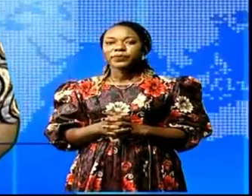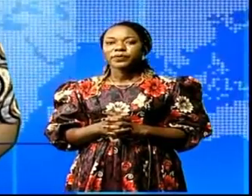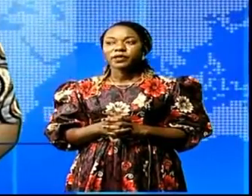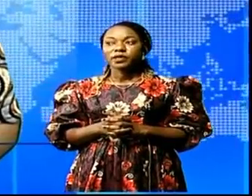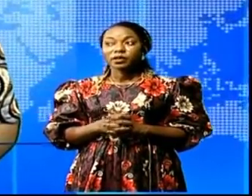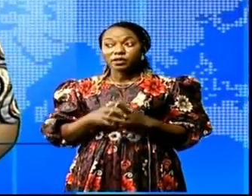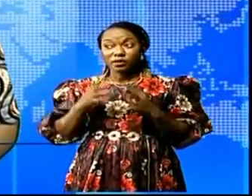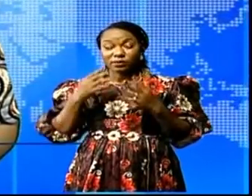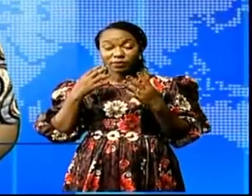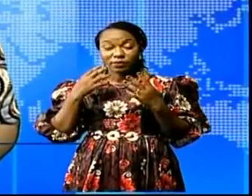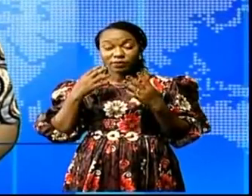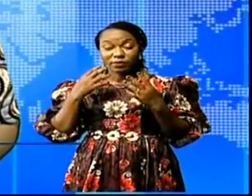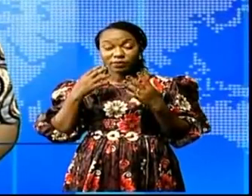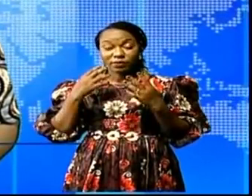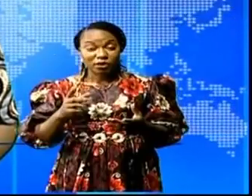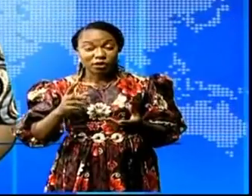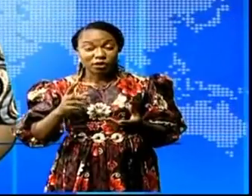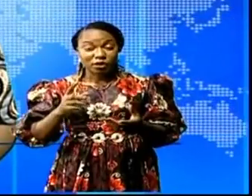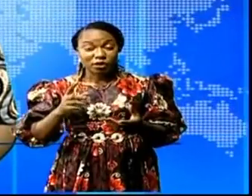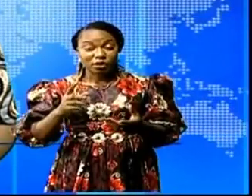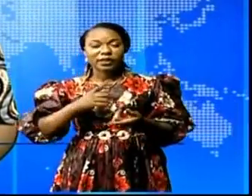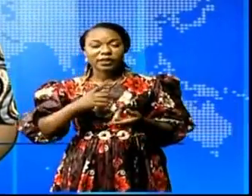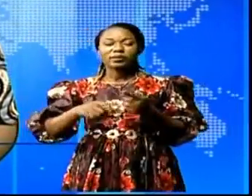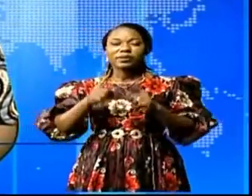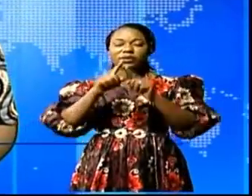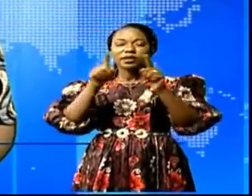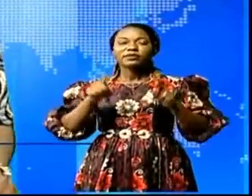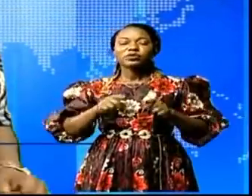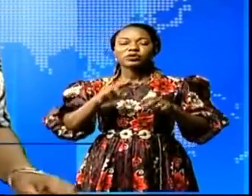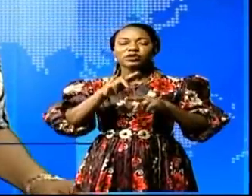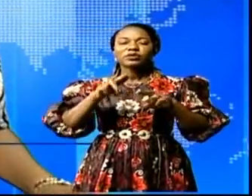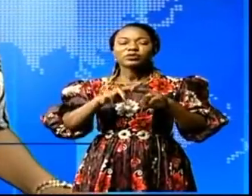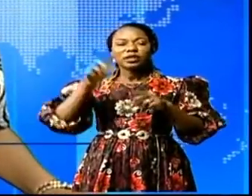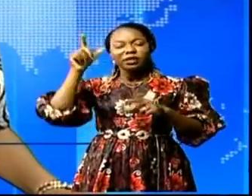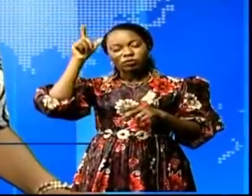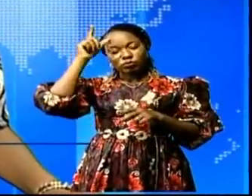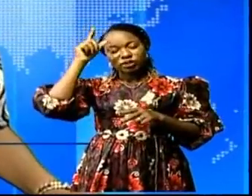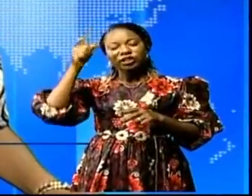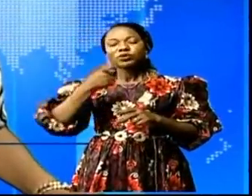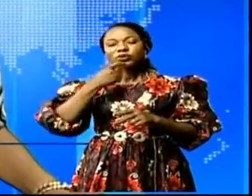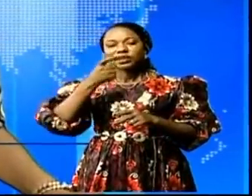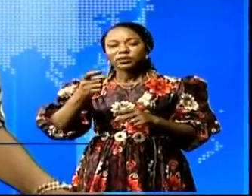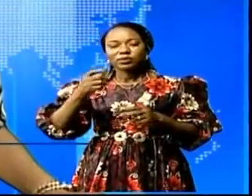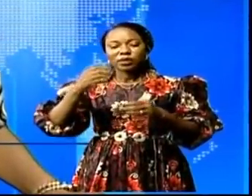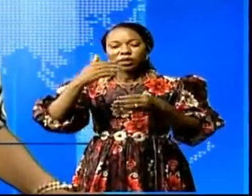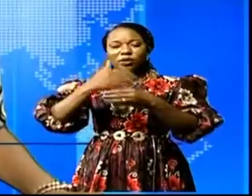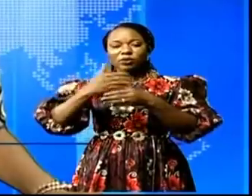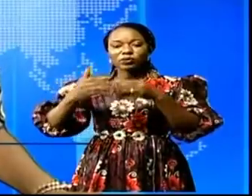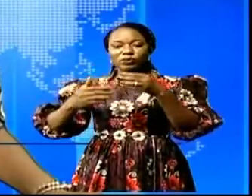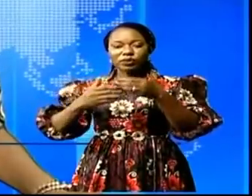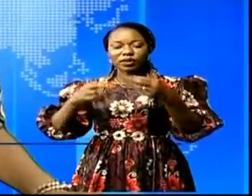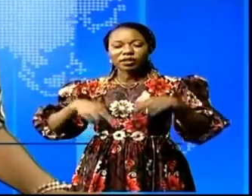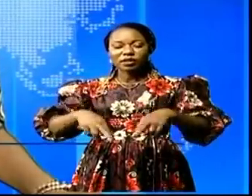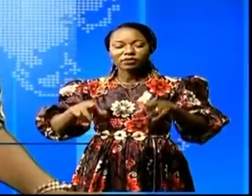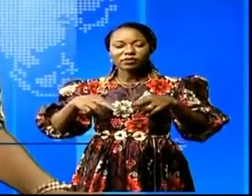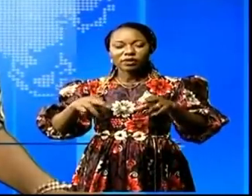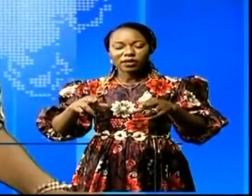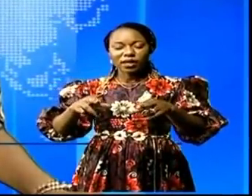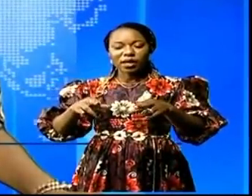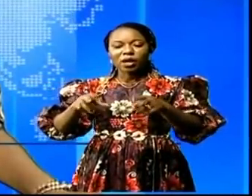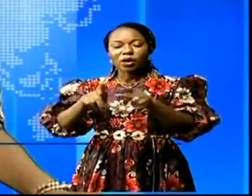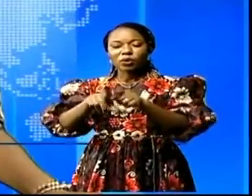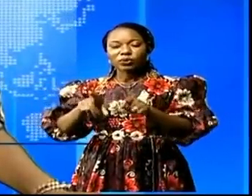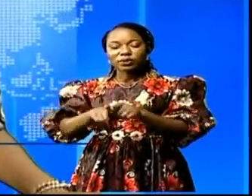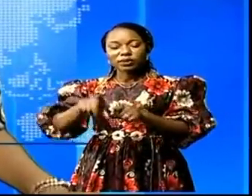C'était un reportage de Didier Mumba de la RTNC Lubumbashi sur la réhabilitation de la voirie urbaine